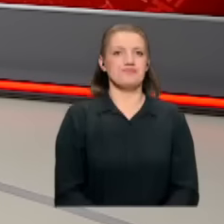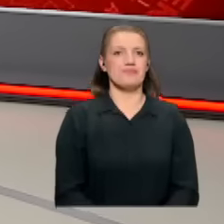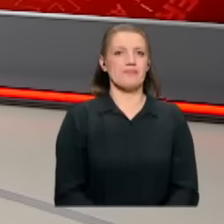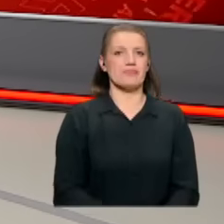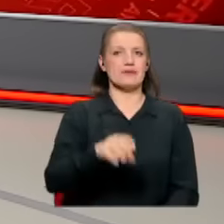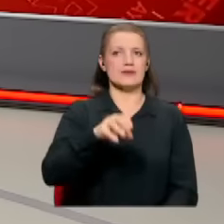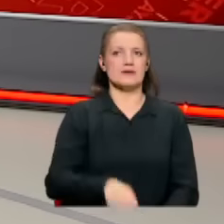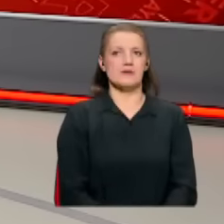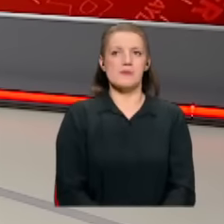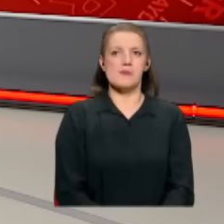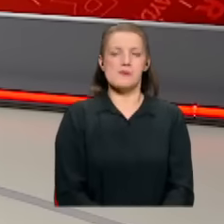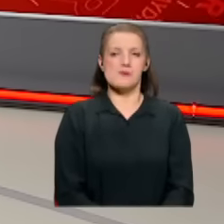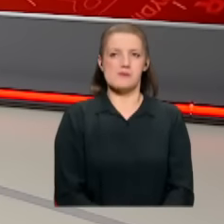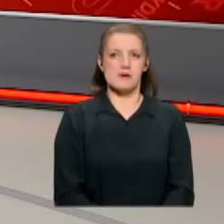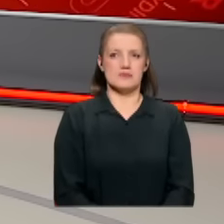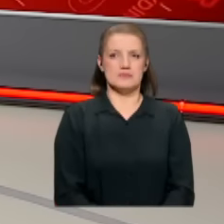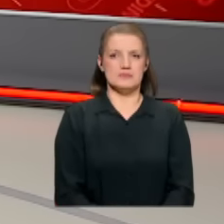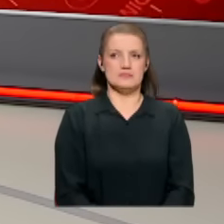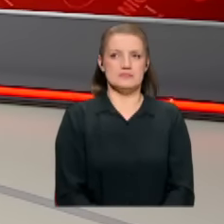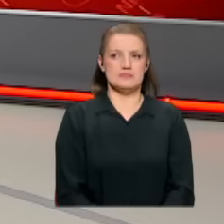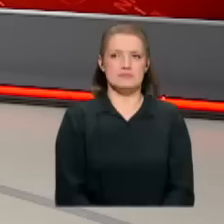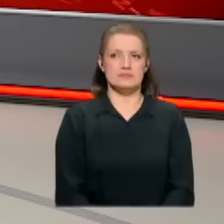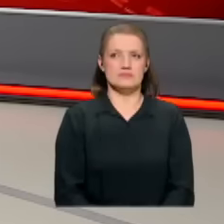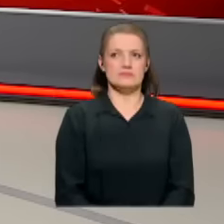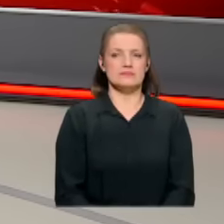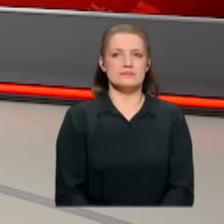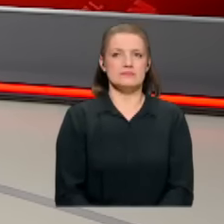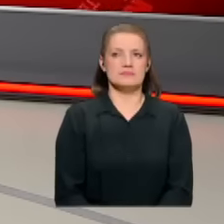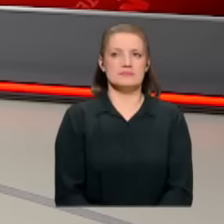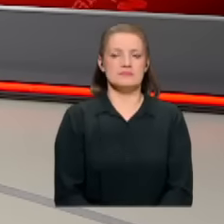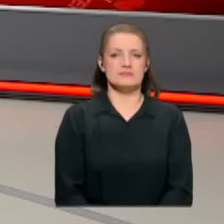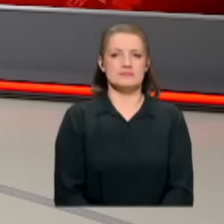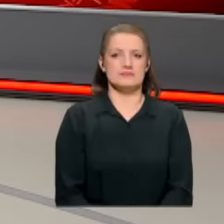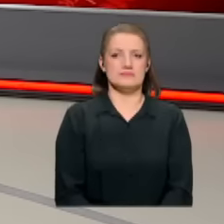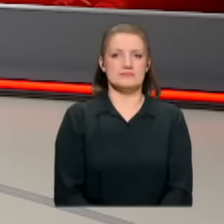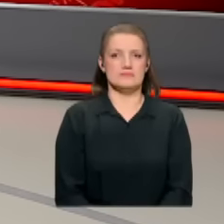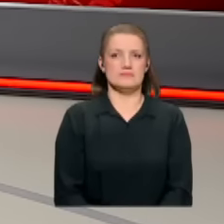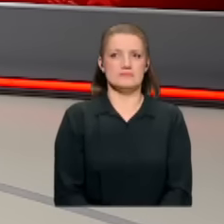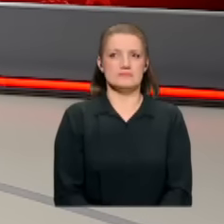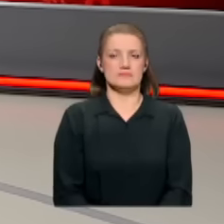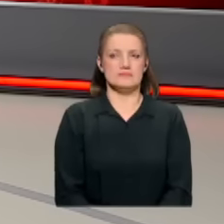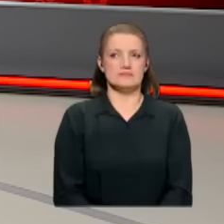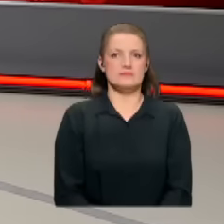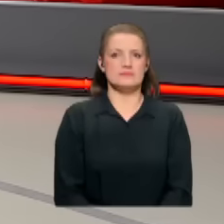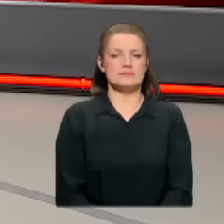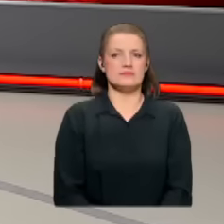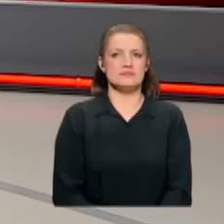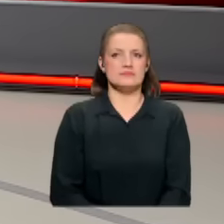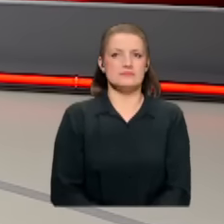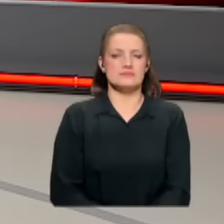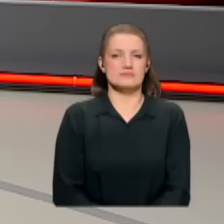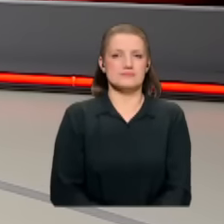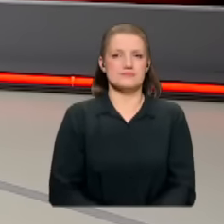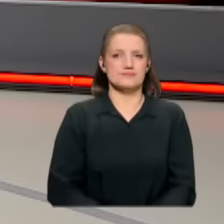AK Parti siyaseti herhangi bir yerde bir rant varsa onu peşkeş çekmekten başlar. O kadar bunu gizli saklı yaparlar